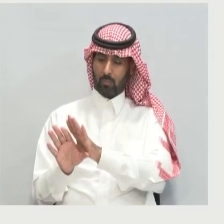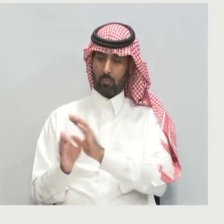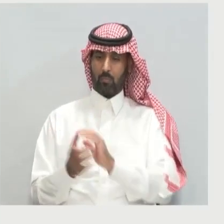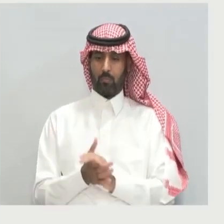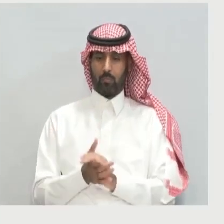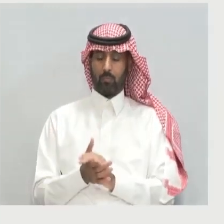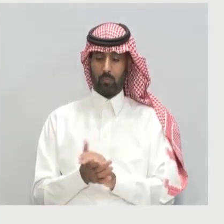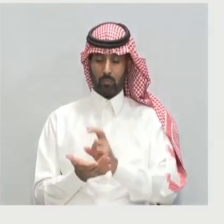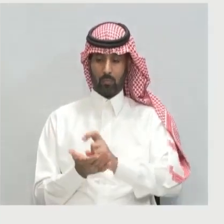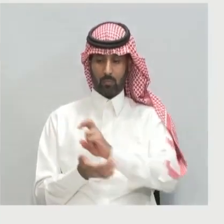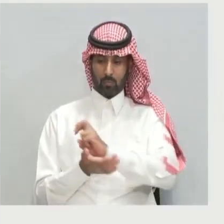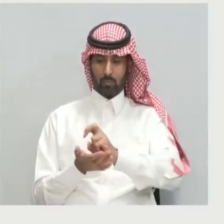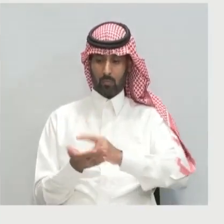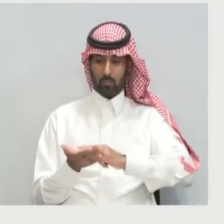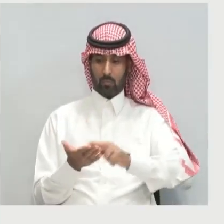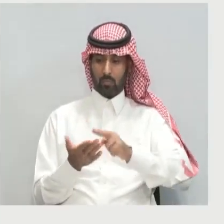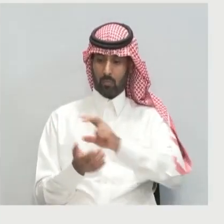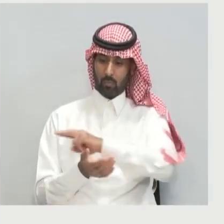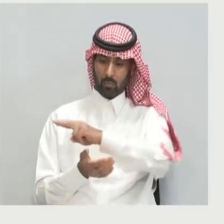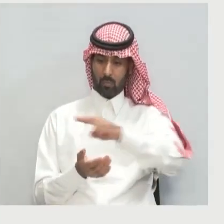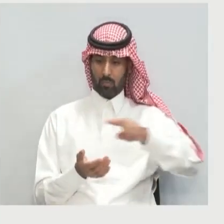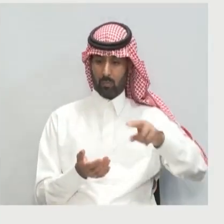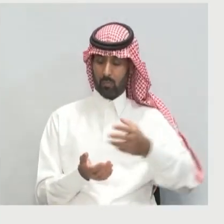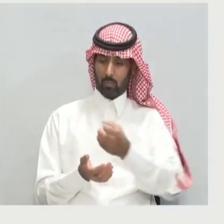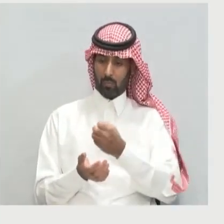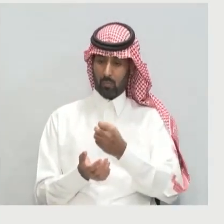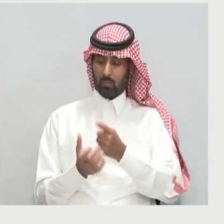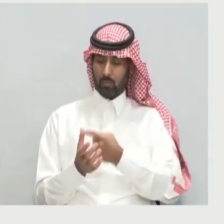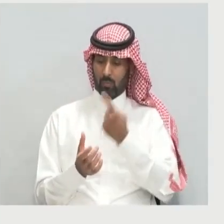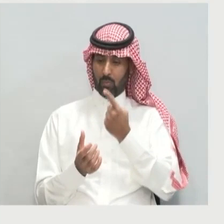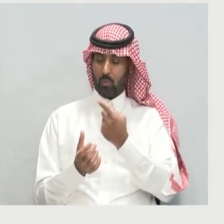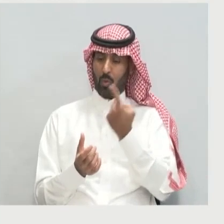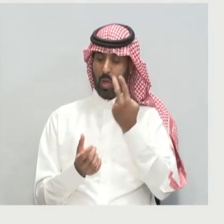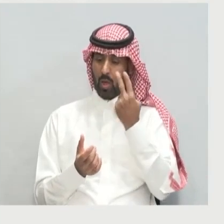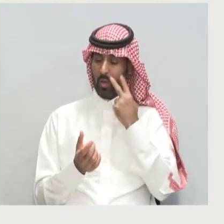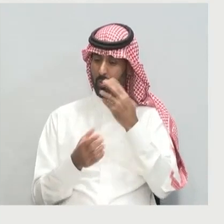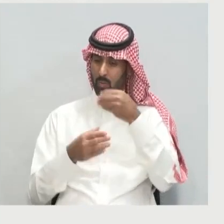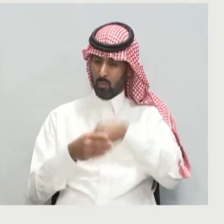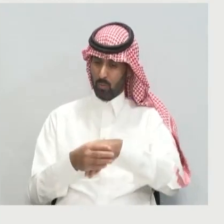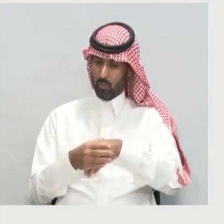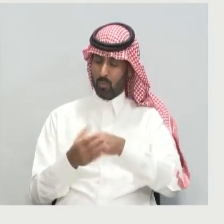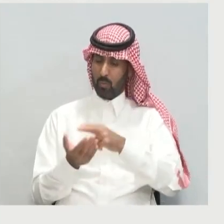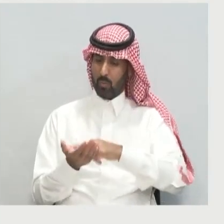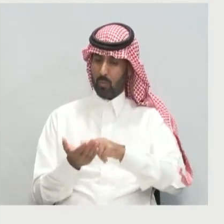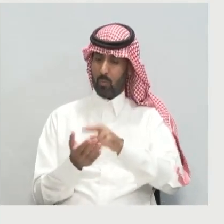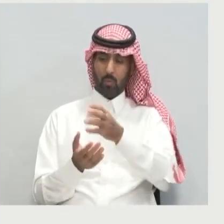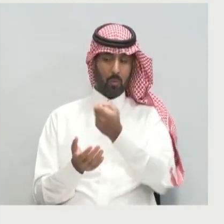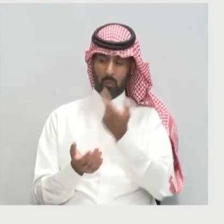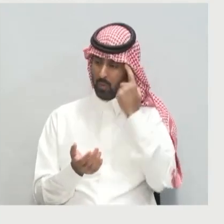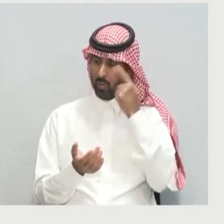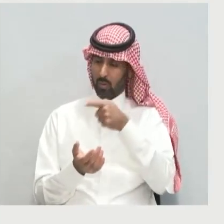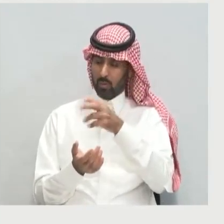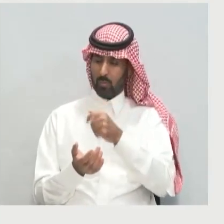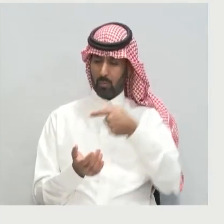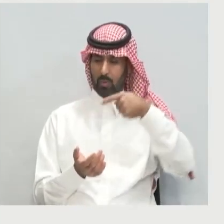رسائل بريد الكتروني مع اكثر من مستند واحد استخدم نسخه مخفيه مخفيه الوجهه بي سي